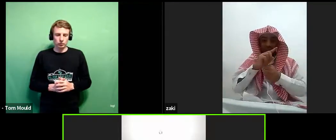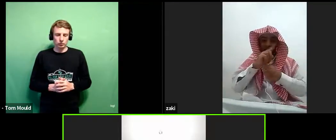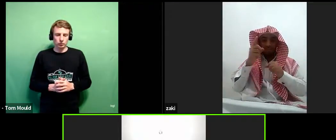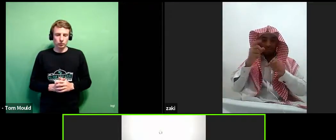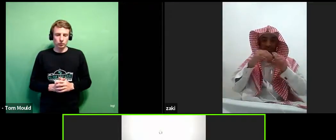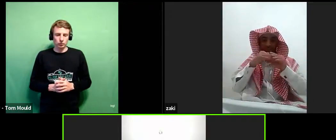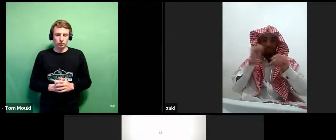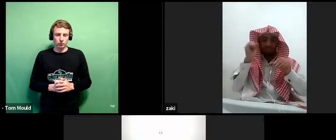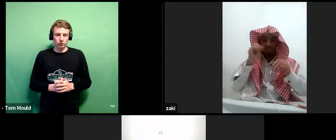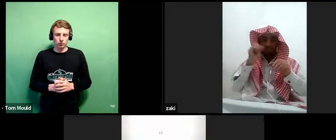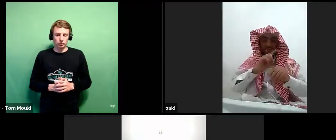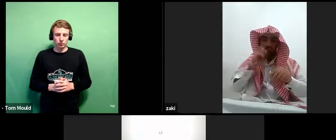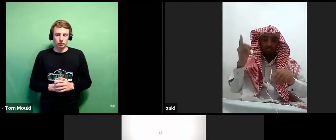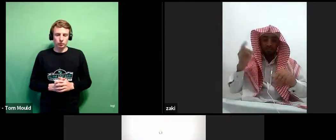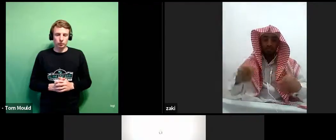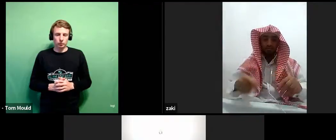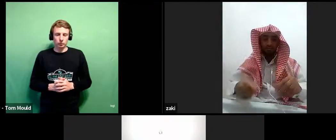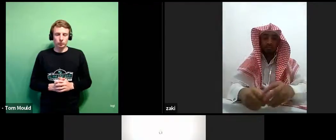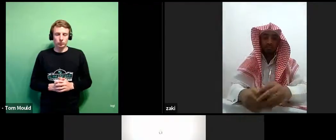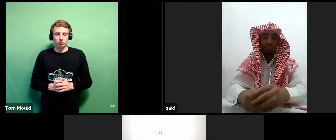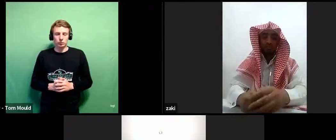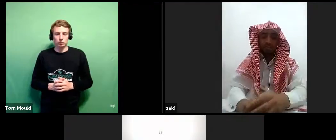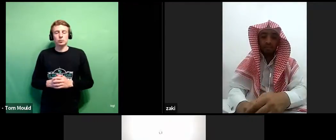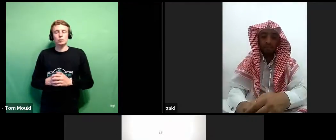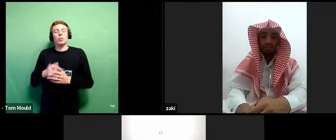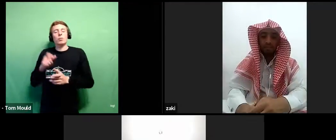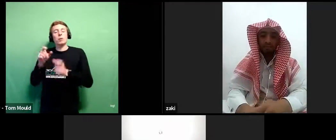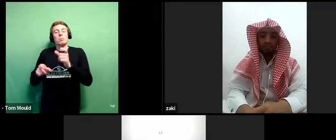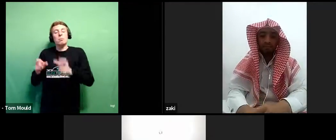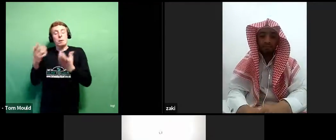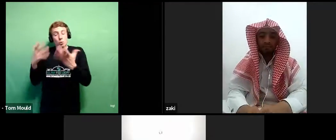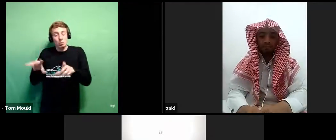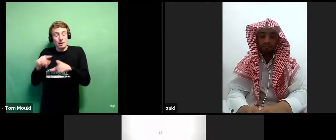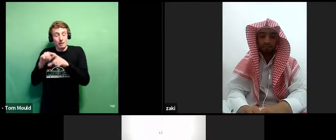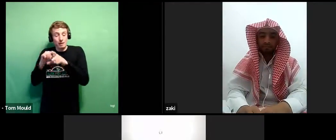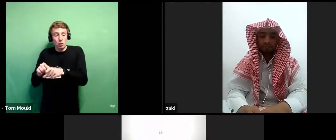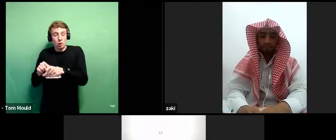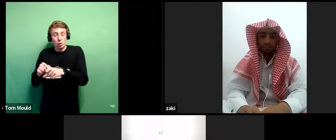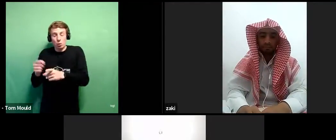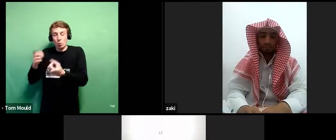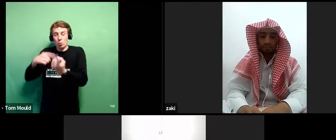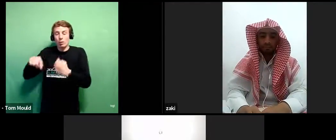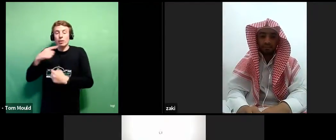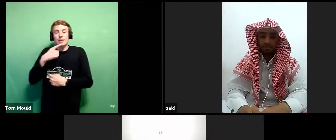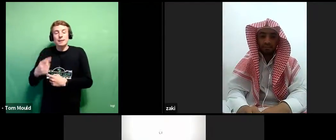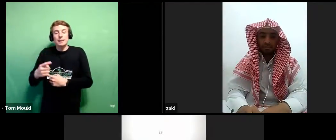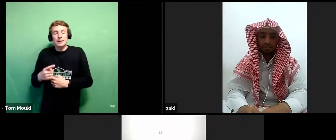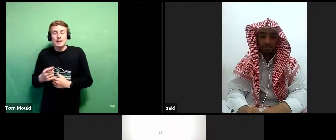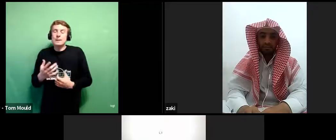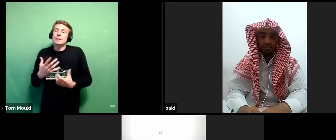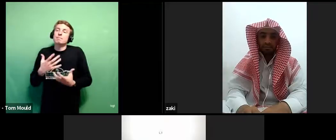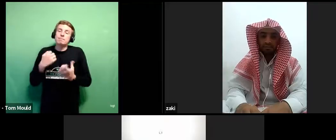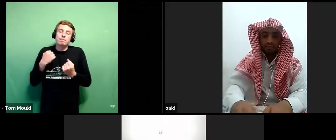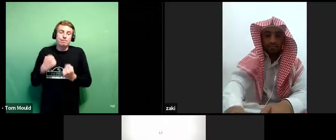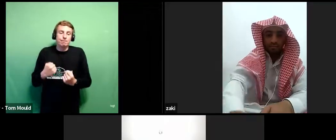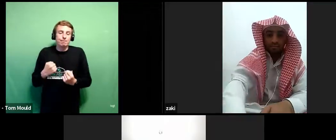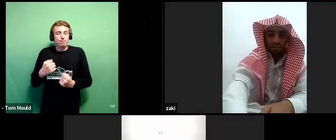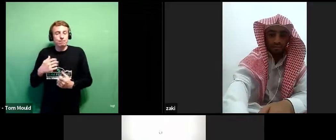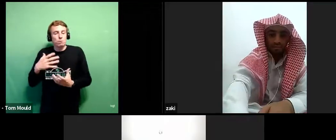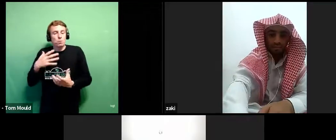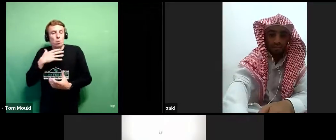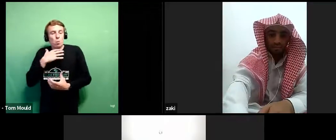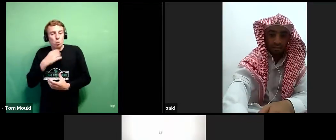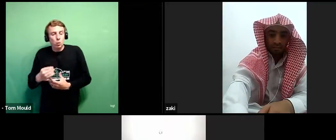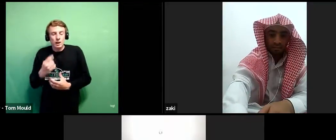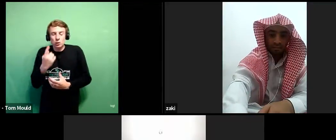النار. And those who followed will say, if only we had one more chance to return to the worldly life, we